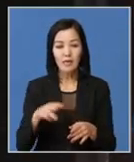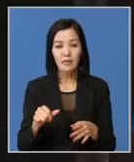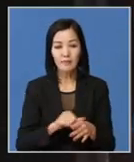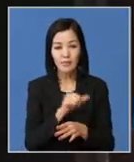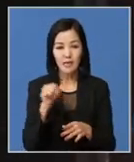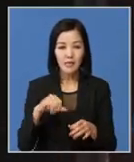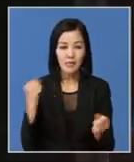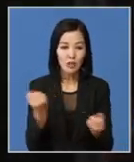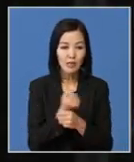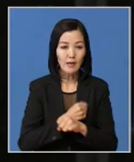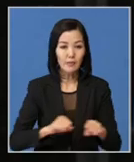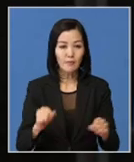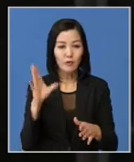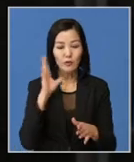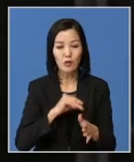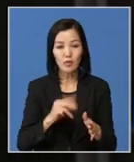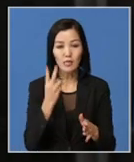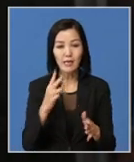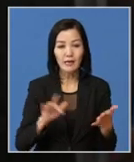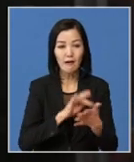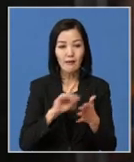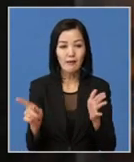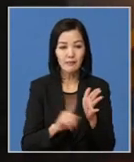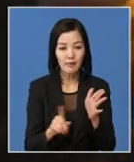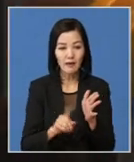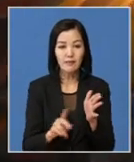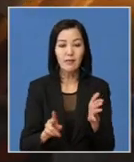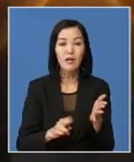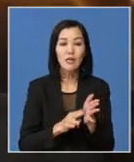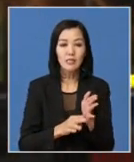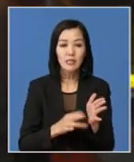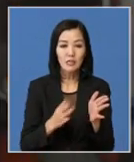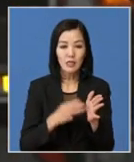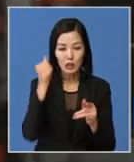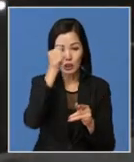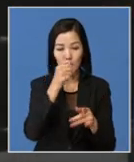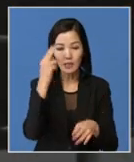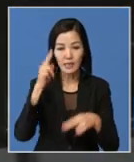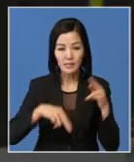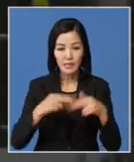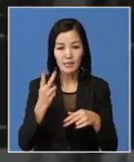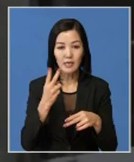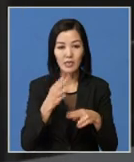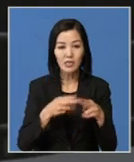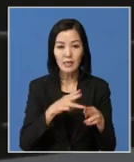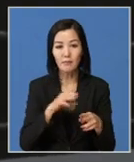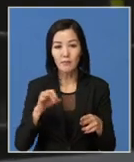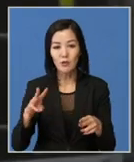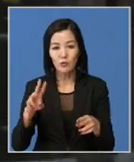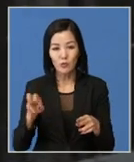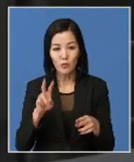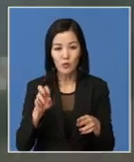мен Касабланка қаласы арасында қатынайды. Айта кетсек, теміржол жүйесі 8 жылда салынды. Оған 2,5 миллион доллар қаржы